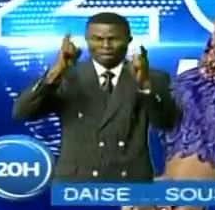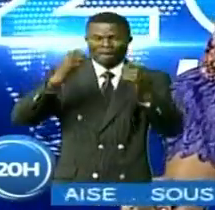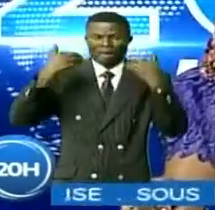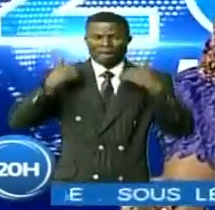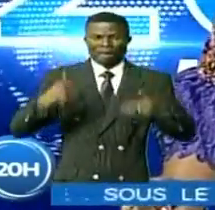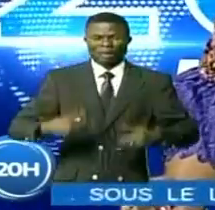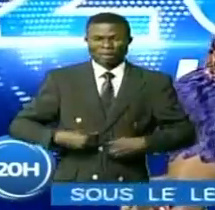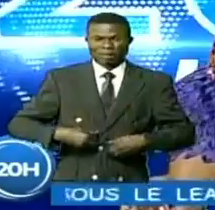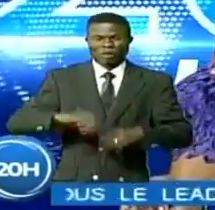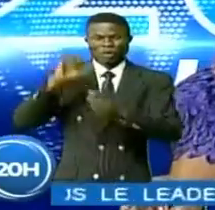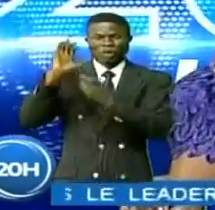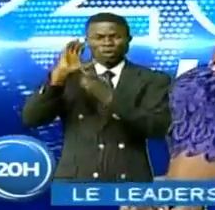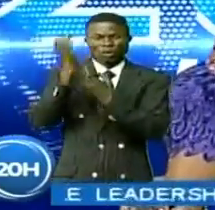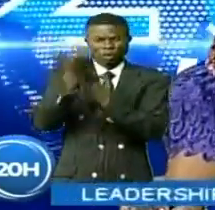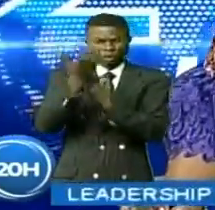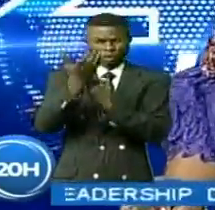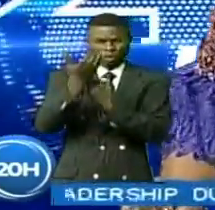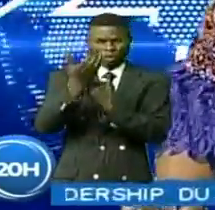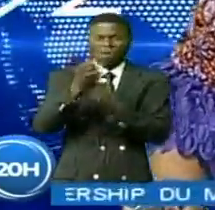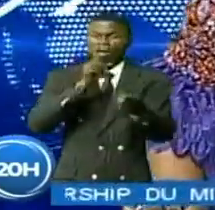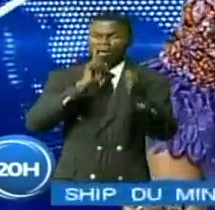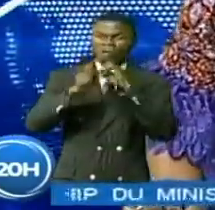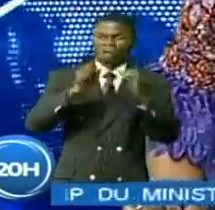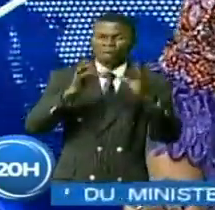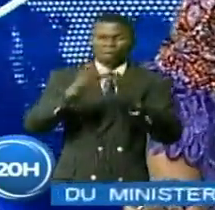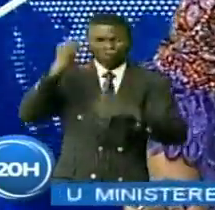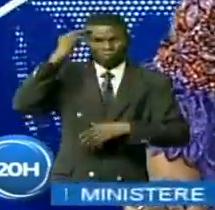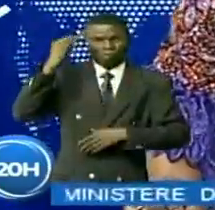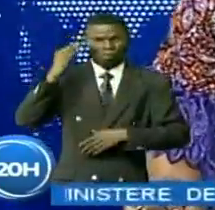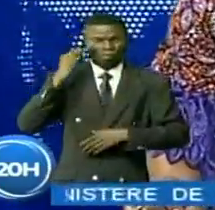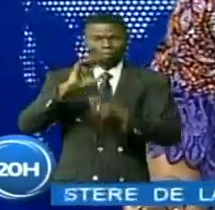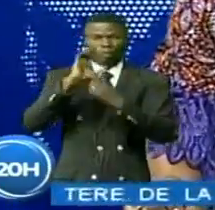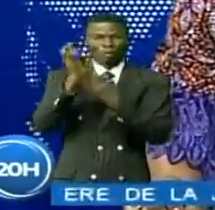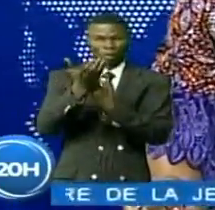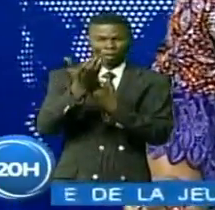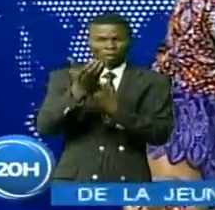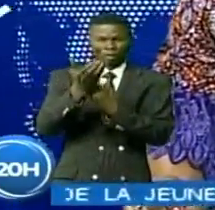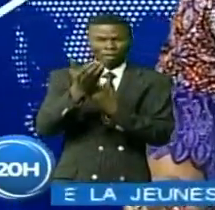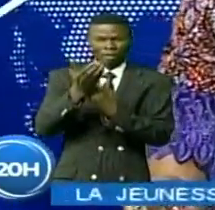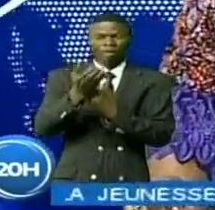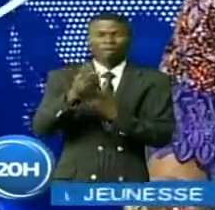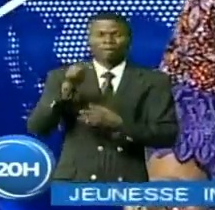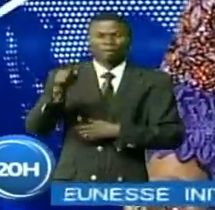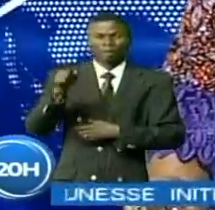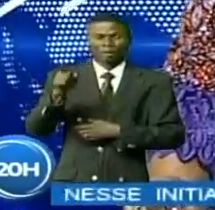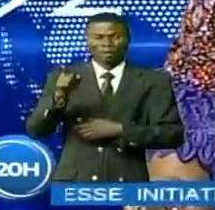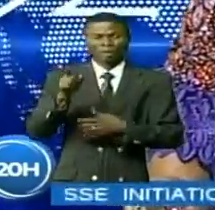CEAC, Yvette Kapinga, en a échangé avec la ministre de la Culture, Catherine Katung-Foura.